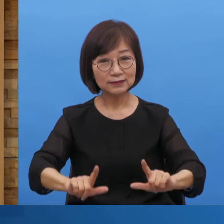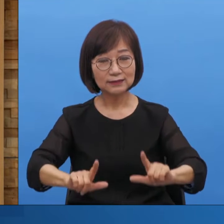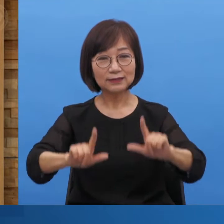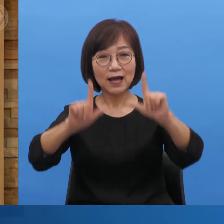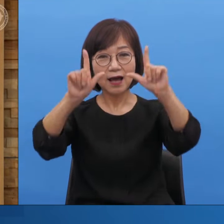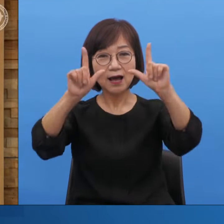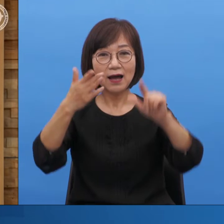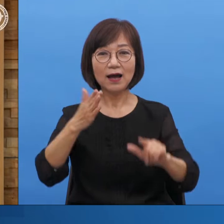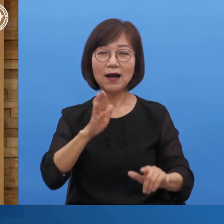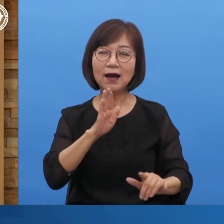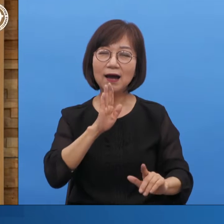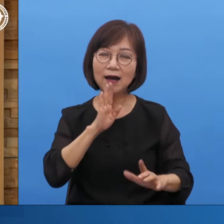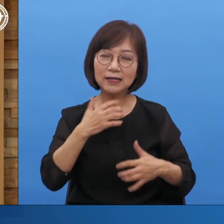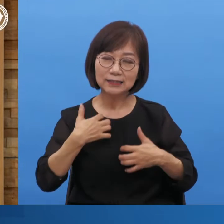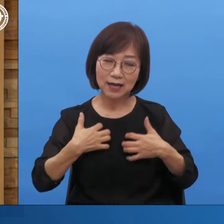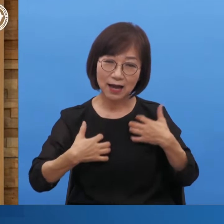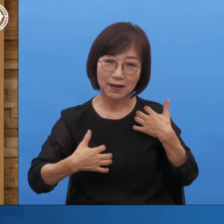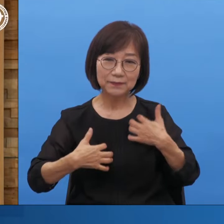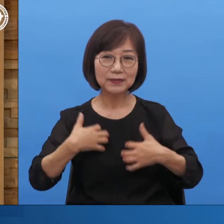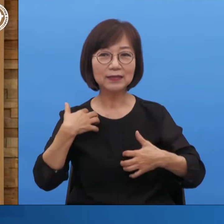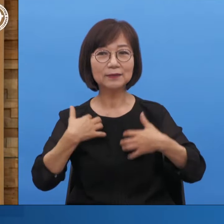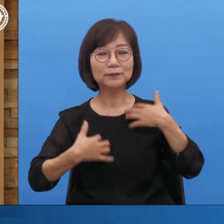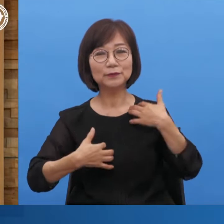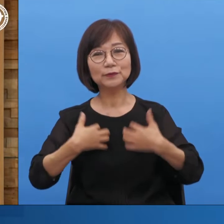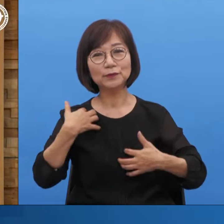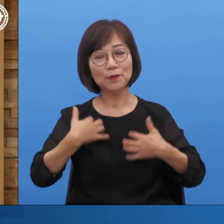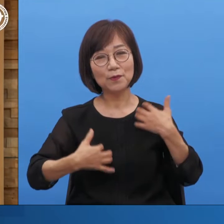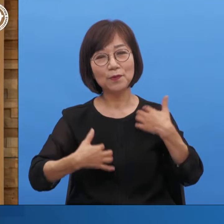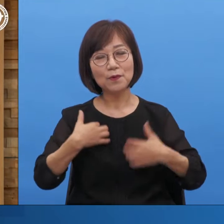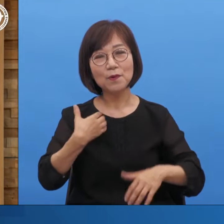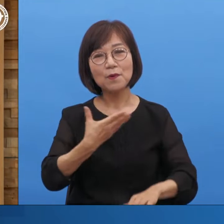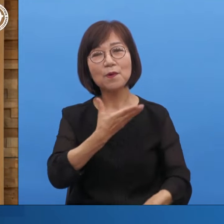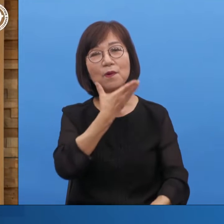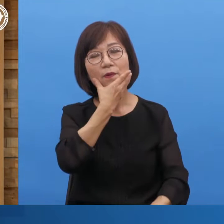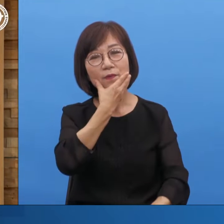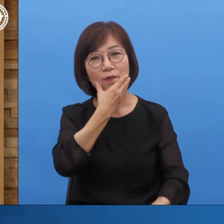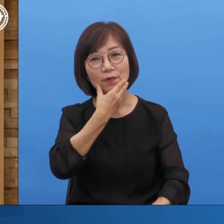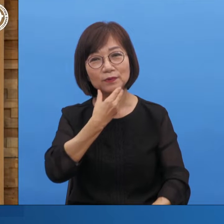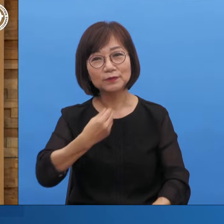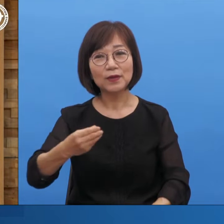받은 그날 참 기쁘고